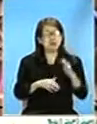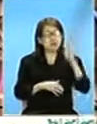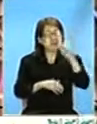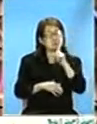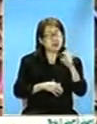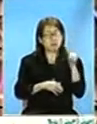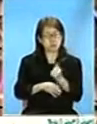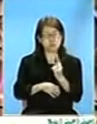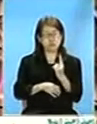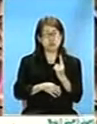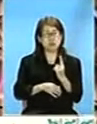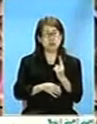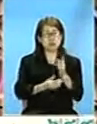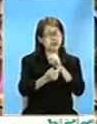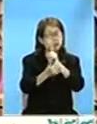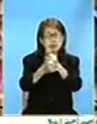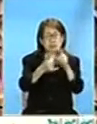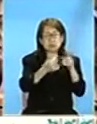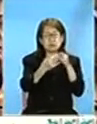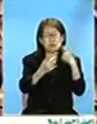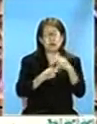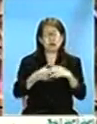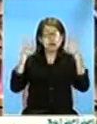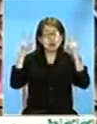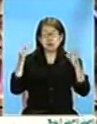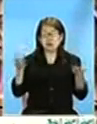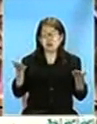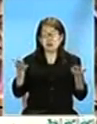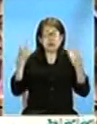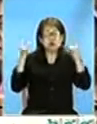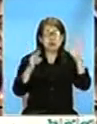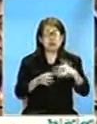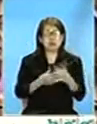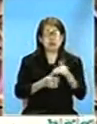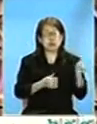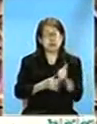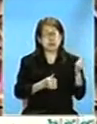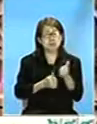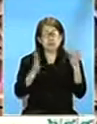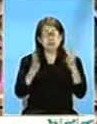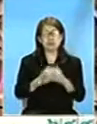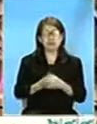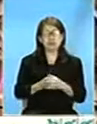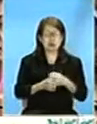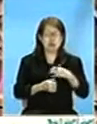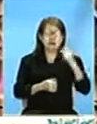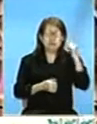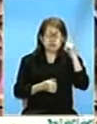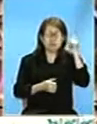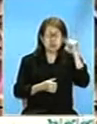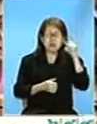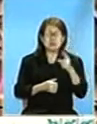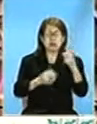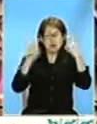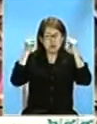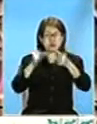ท่านเดียวแล้วนายกรัฐมนตรีท่านก็ไม่ได้มานั่งโดยส่วนใหญ่นะครับถึงแม้ผมจะเห็นใจท่านว่าภาร